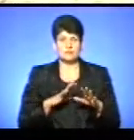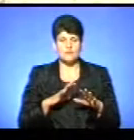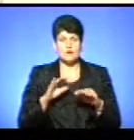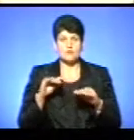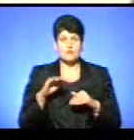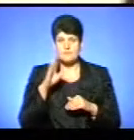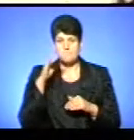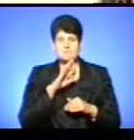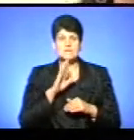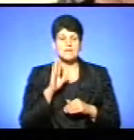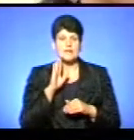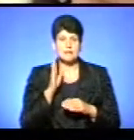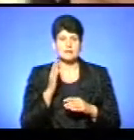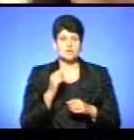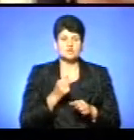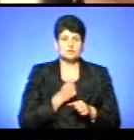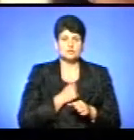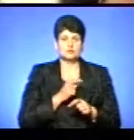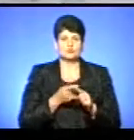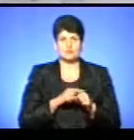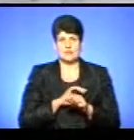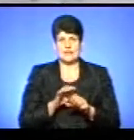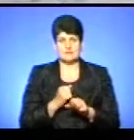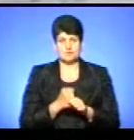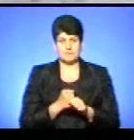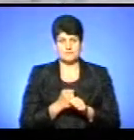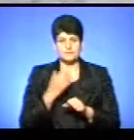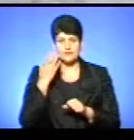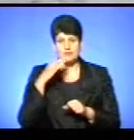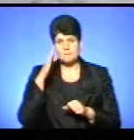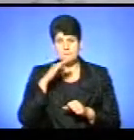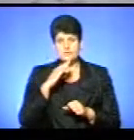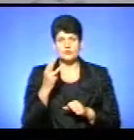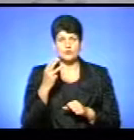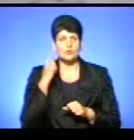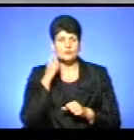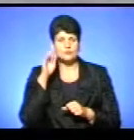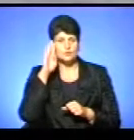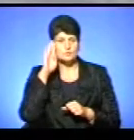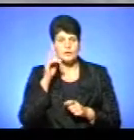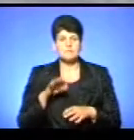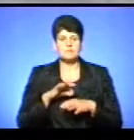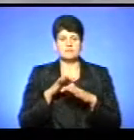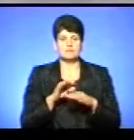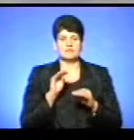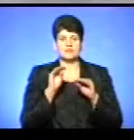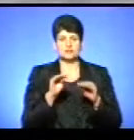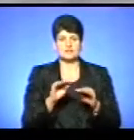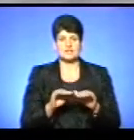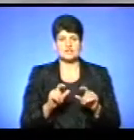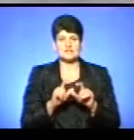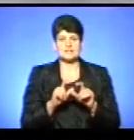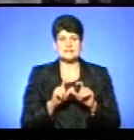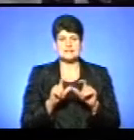батьки каються, що того не зробили. Коли батько трирічного Артема привів влаштовувати сина у дитячий садок,